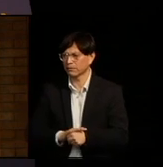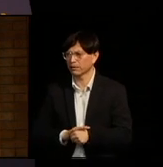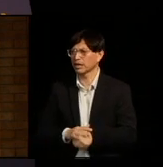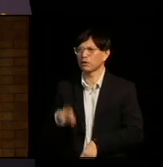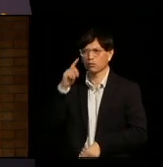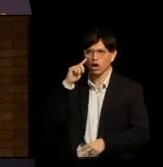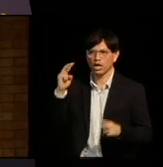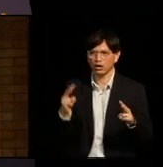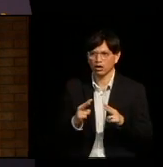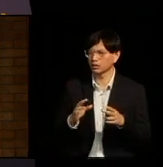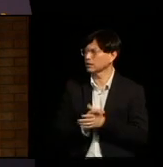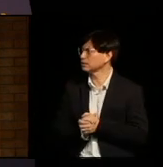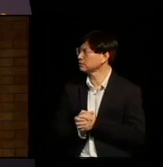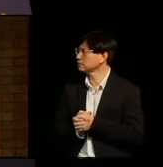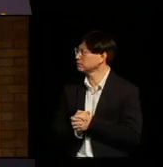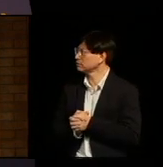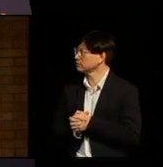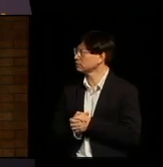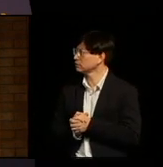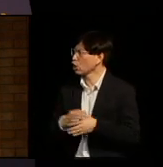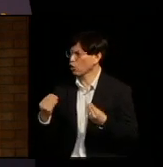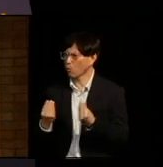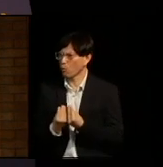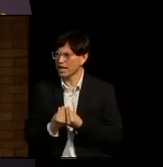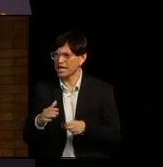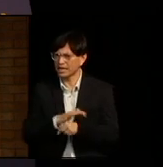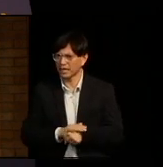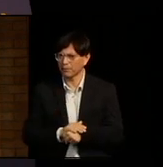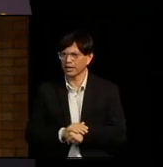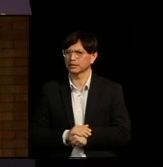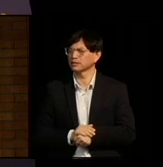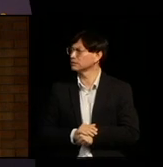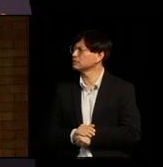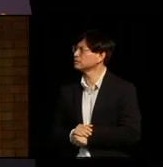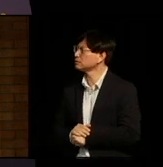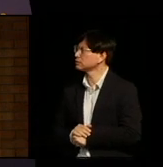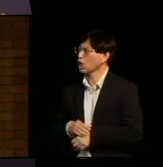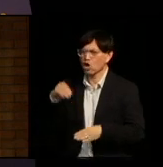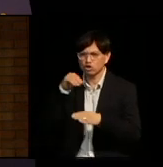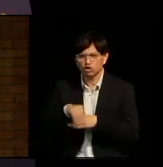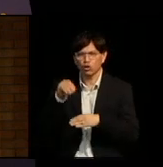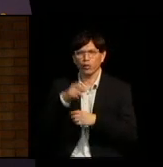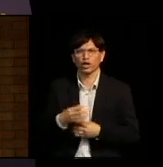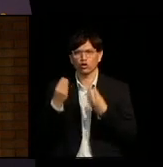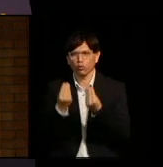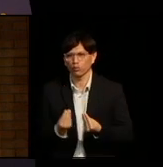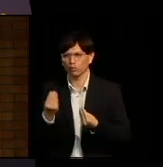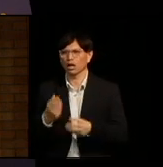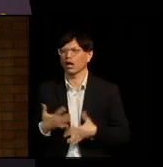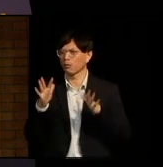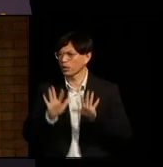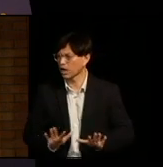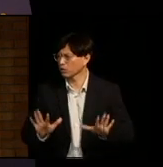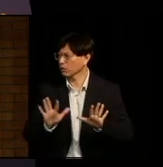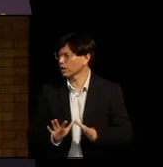incontri che ovviamente completano Ma la partecipazione alla messa con un inserimento graduale così come è stato